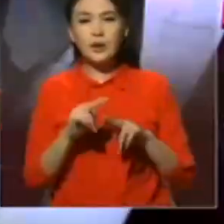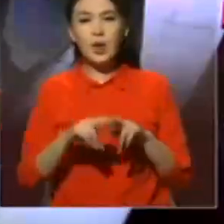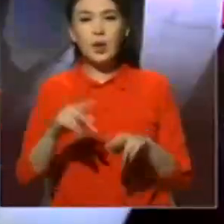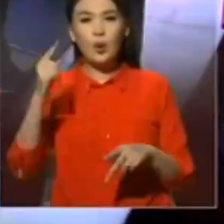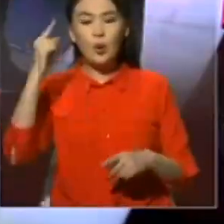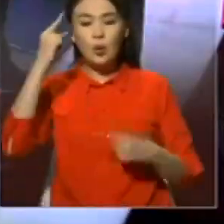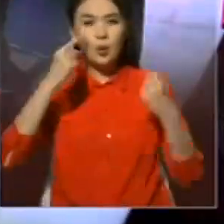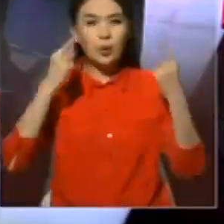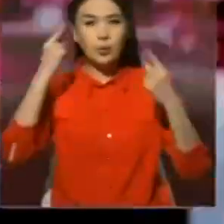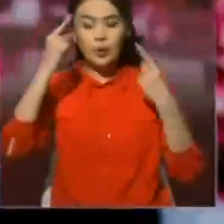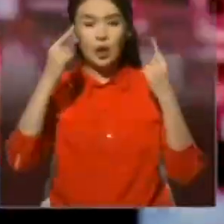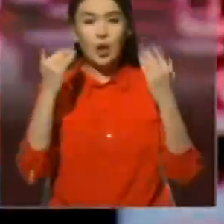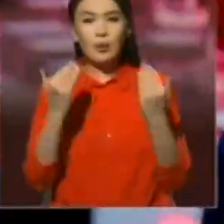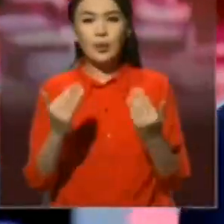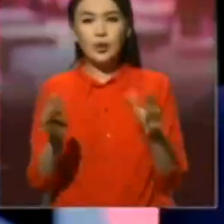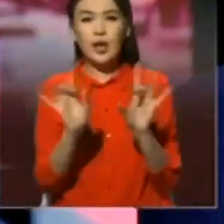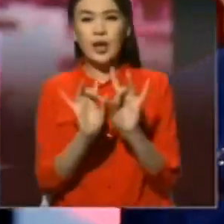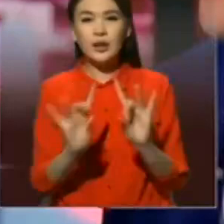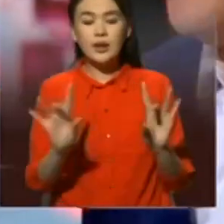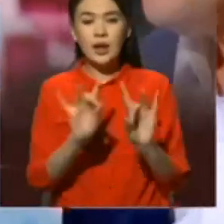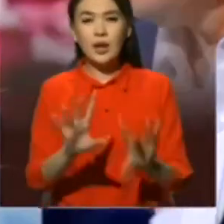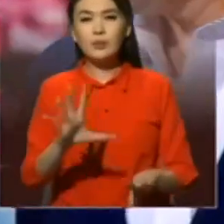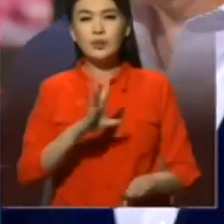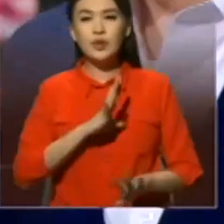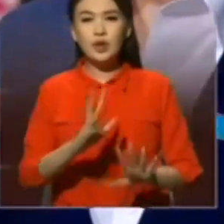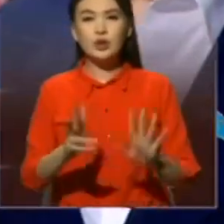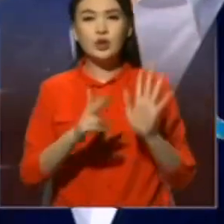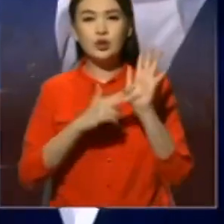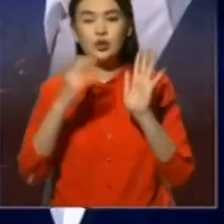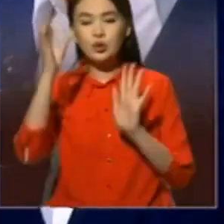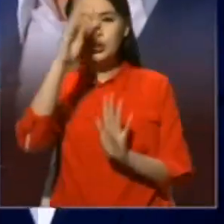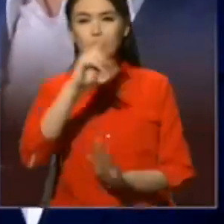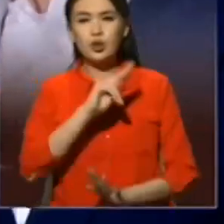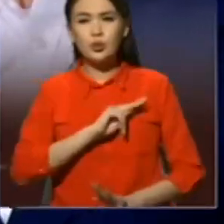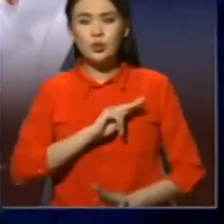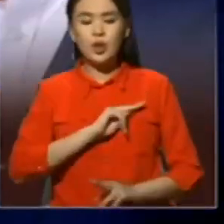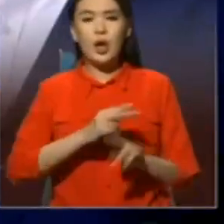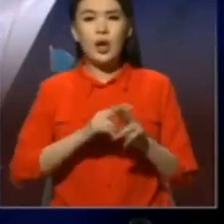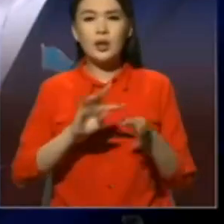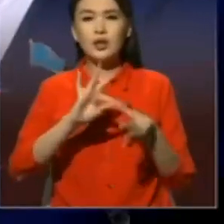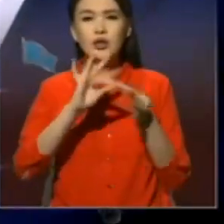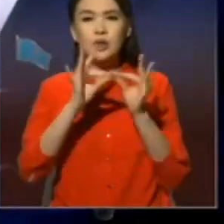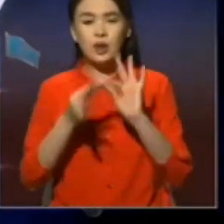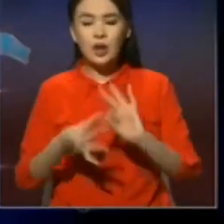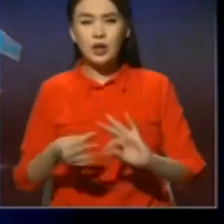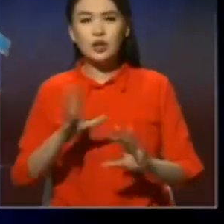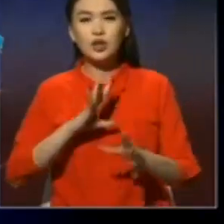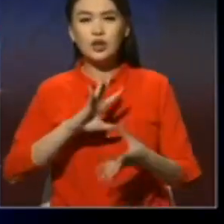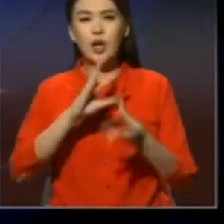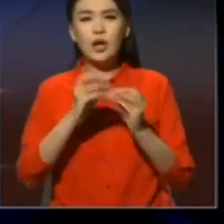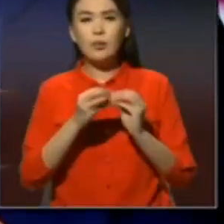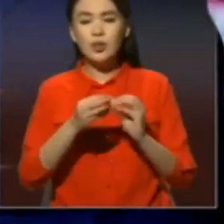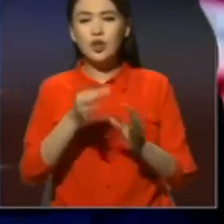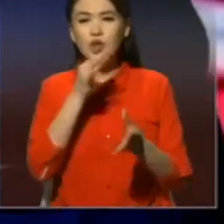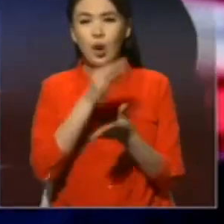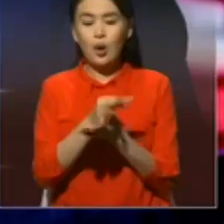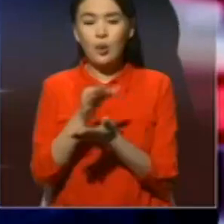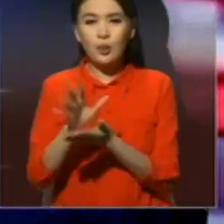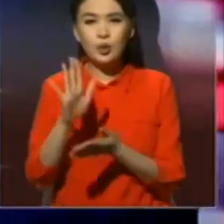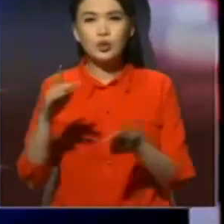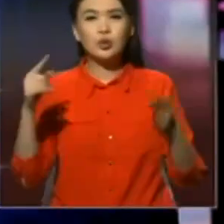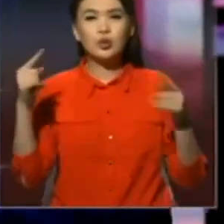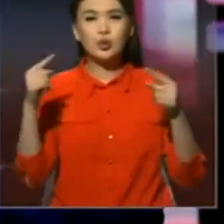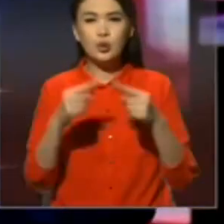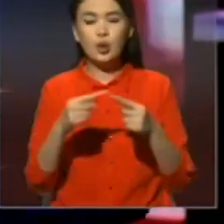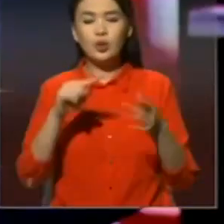білдіріп, біздің бүгінгі айтылған пленарлық секцион жұмыста айтылған ұсыныстарымызға жалпы жауап беріледі, нақты нүктесін